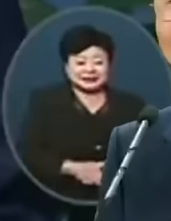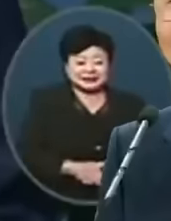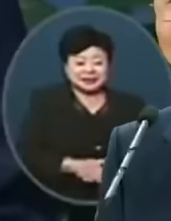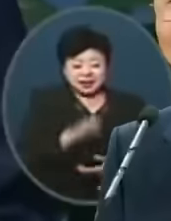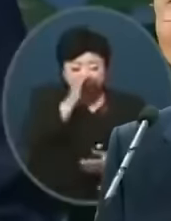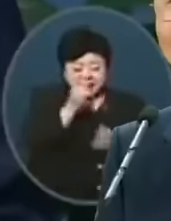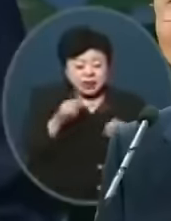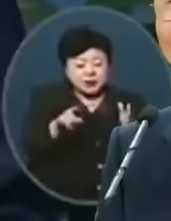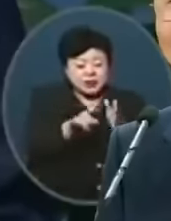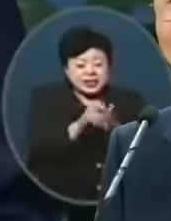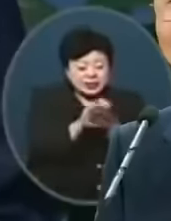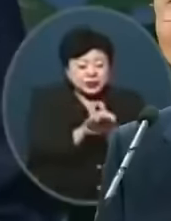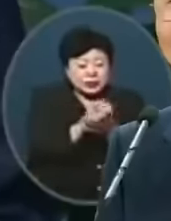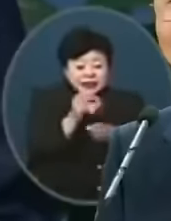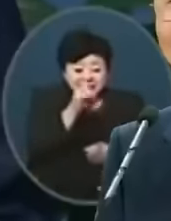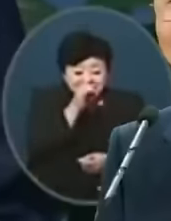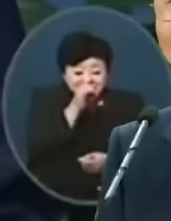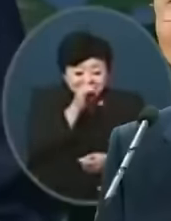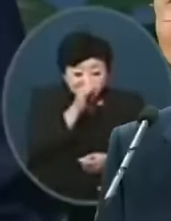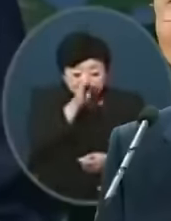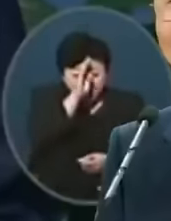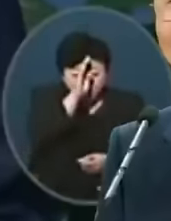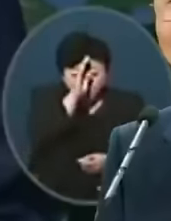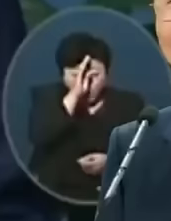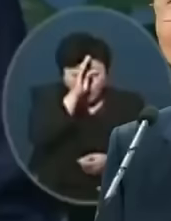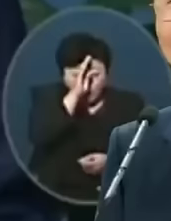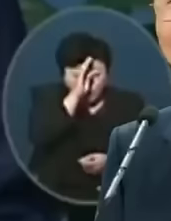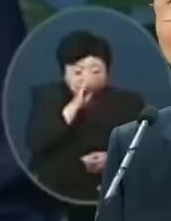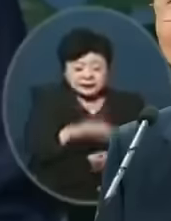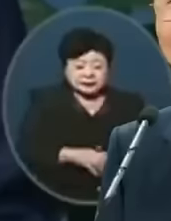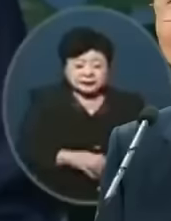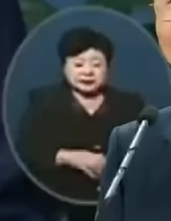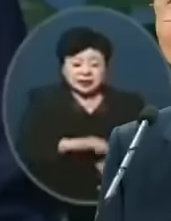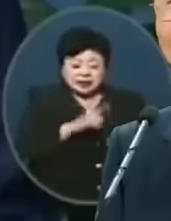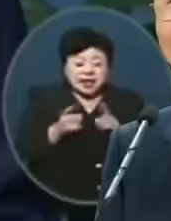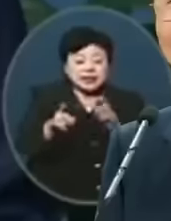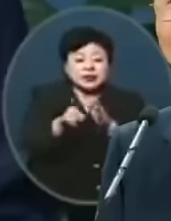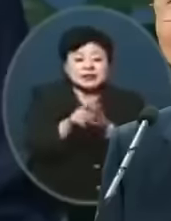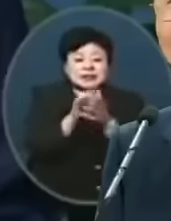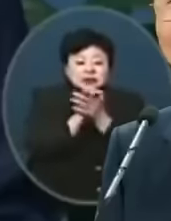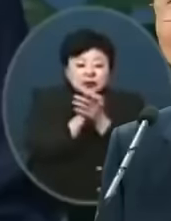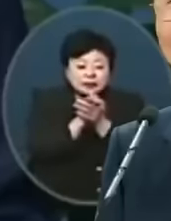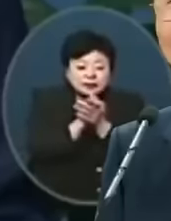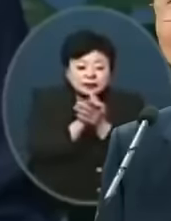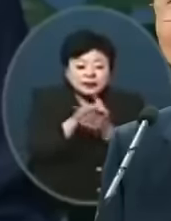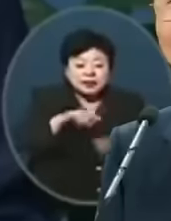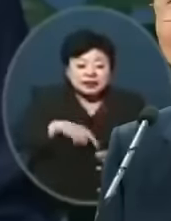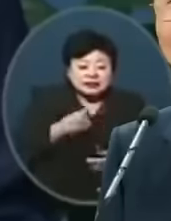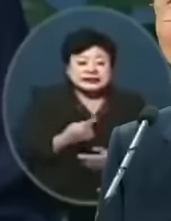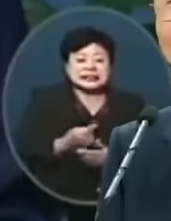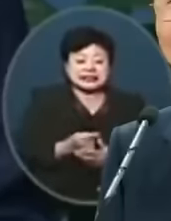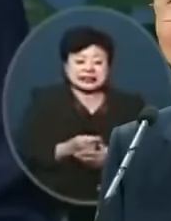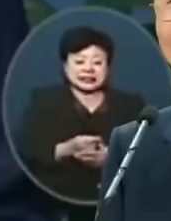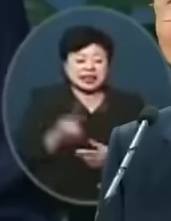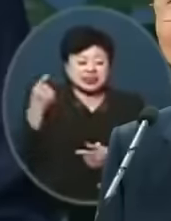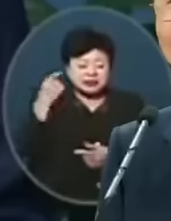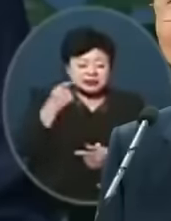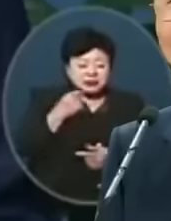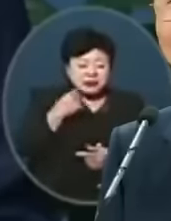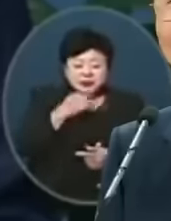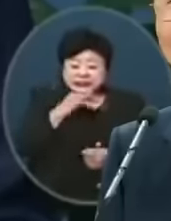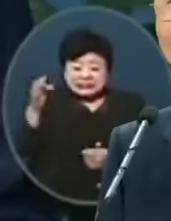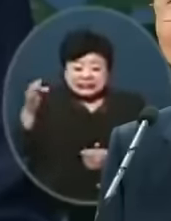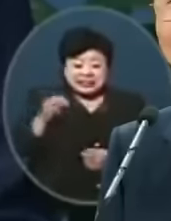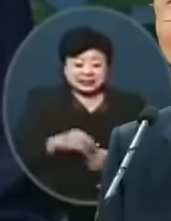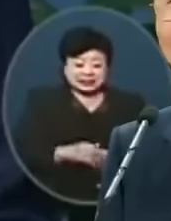병자 위한 기도를 많이 하는데 병을 낫기 위해서 기도하고 난 다음에 자기가 듣도록 늘 입으로 시인해야 되는